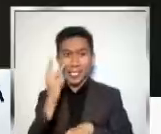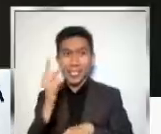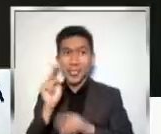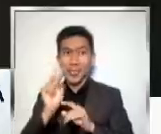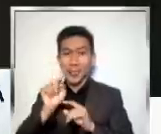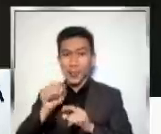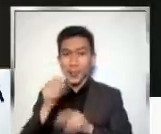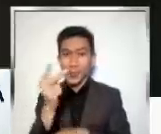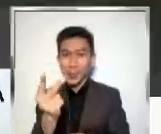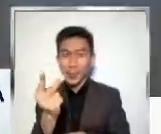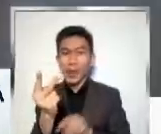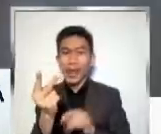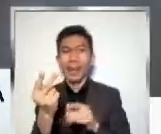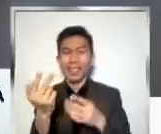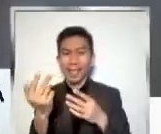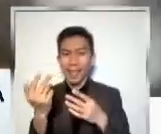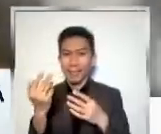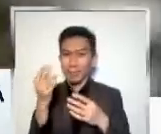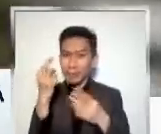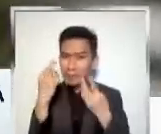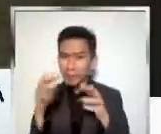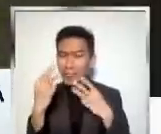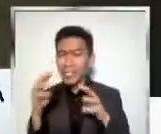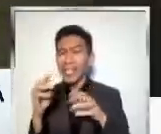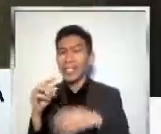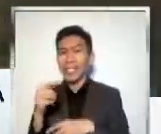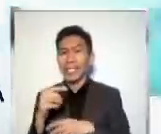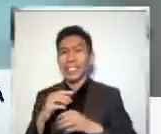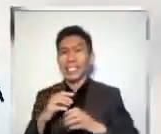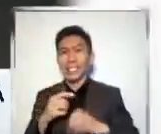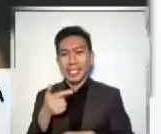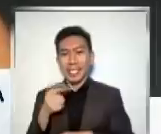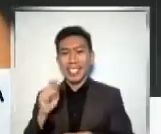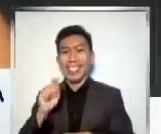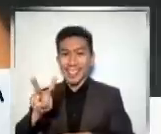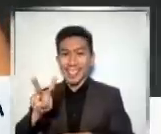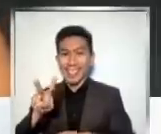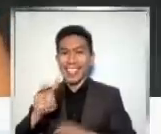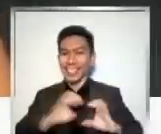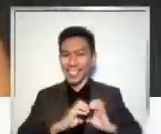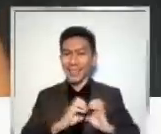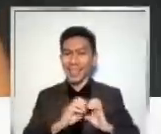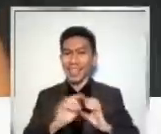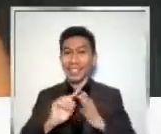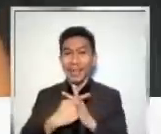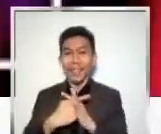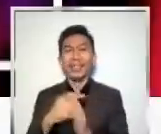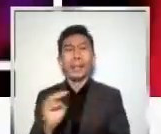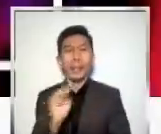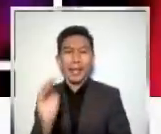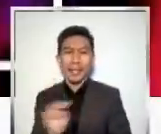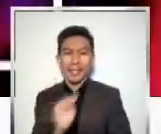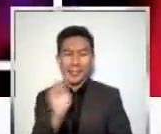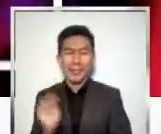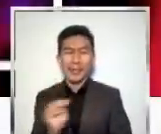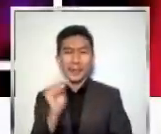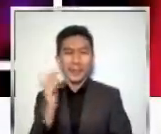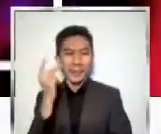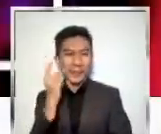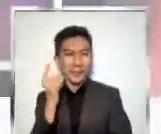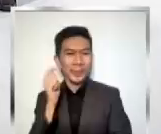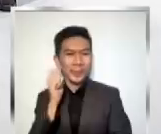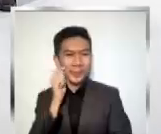GMA Network, pati sa GTV at Heart of Asia simula sa Lunes. Katatibayan, updated sa showbiz. Happy